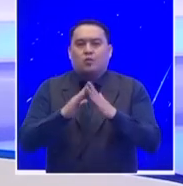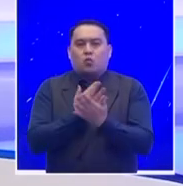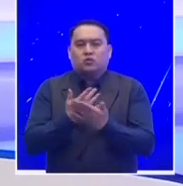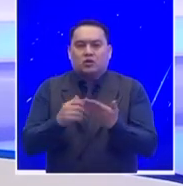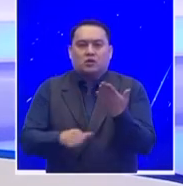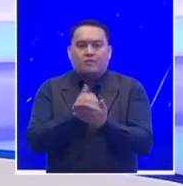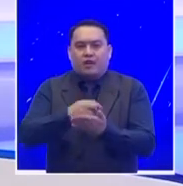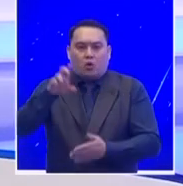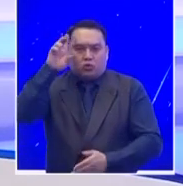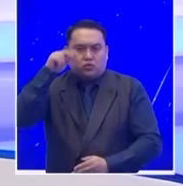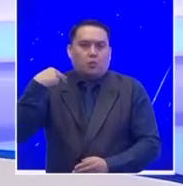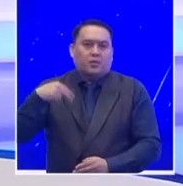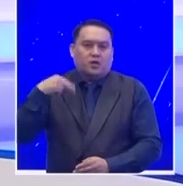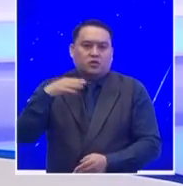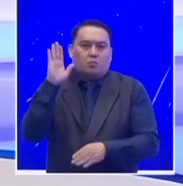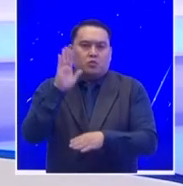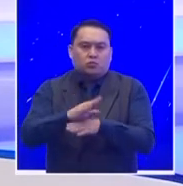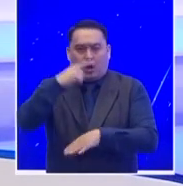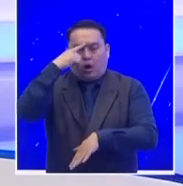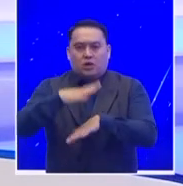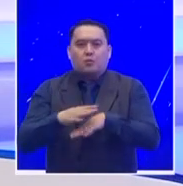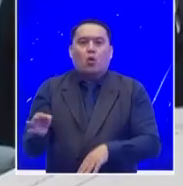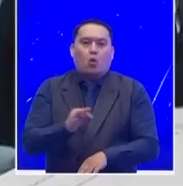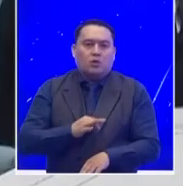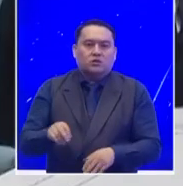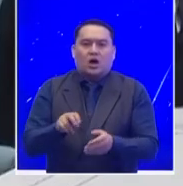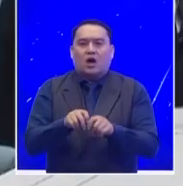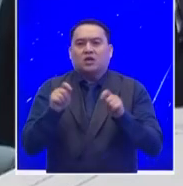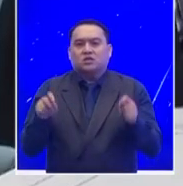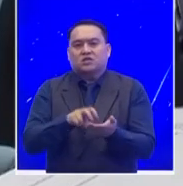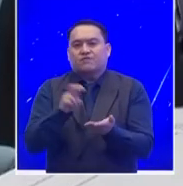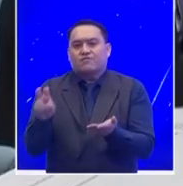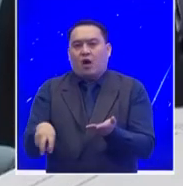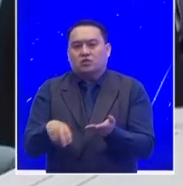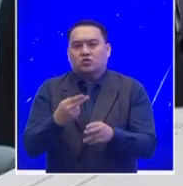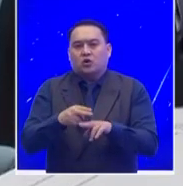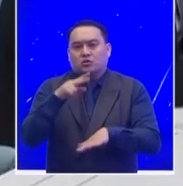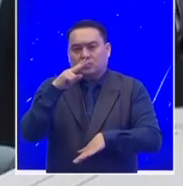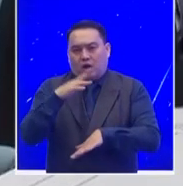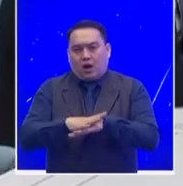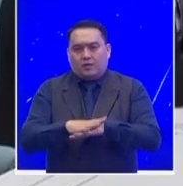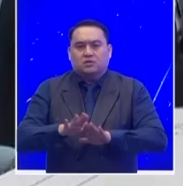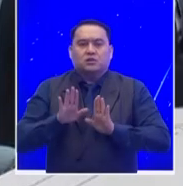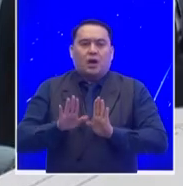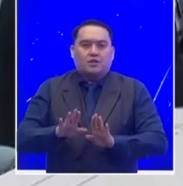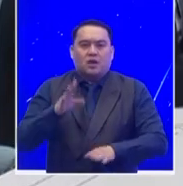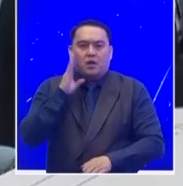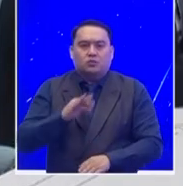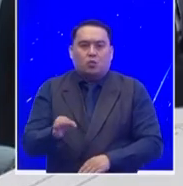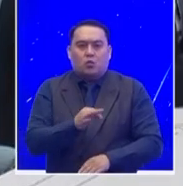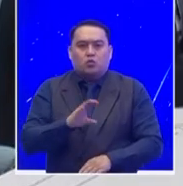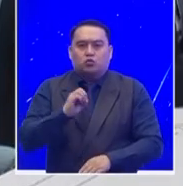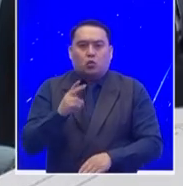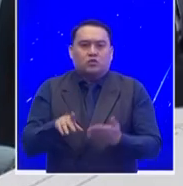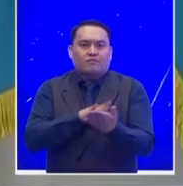глава государства Касым-Жомарт Токаев поручил акиму Жамбылской области освободить от занимаемых должностей заместителя акима области по